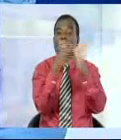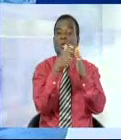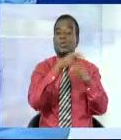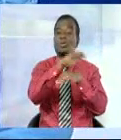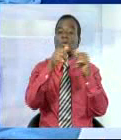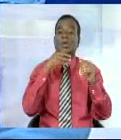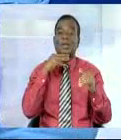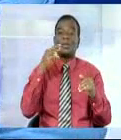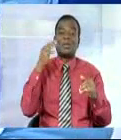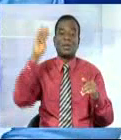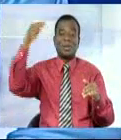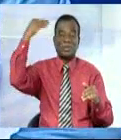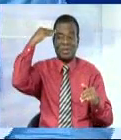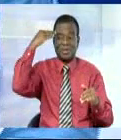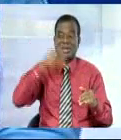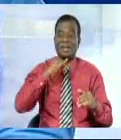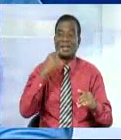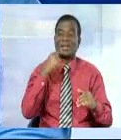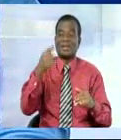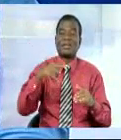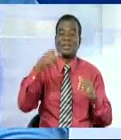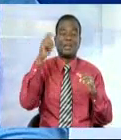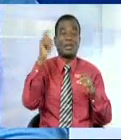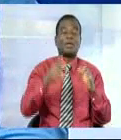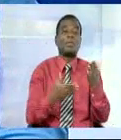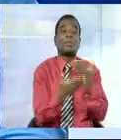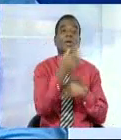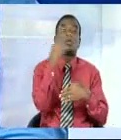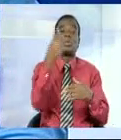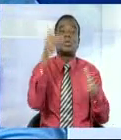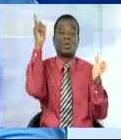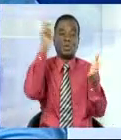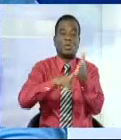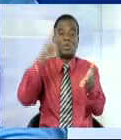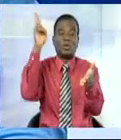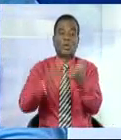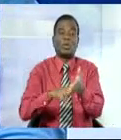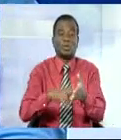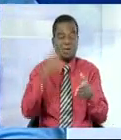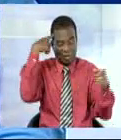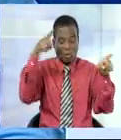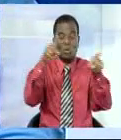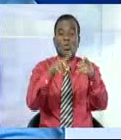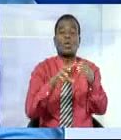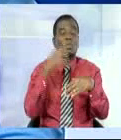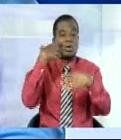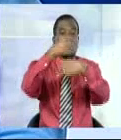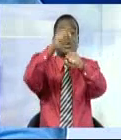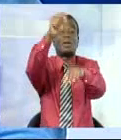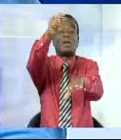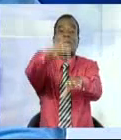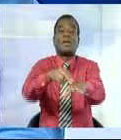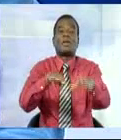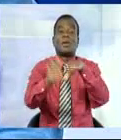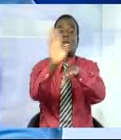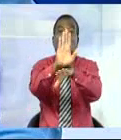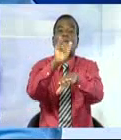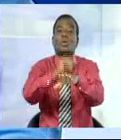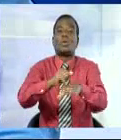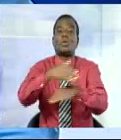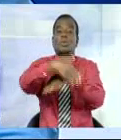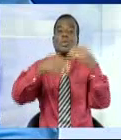de l'organisation. Elle a été sanctionnée par deux actes, la signature d'un protocole d'accord pour la création en Côte d'Ivoire